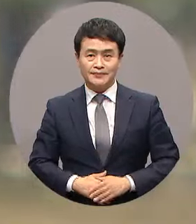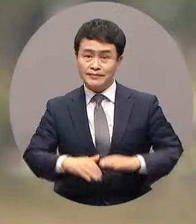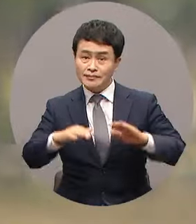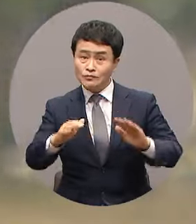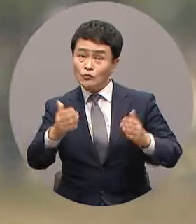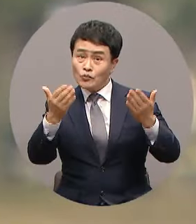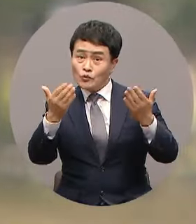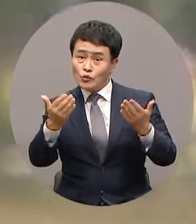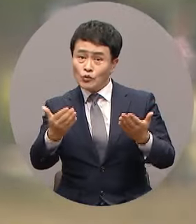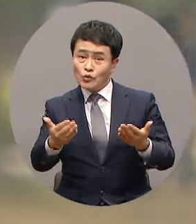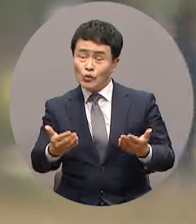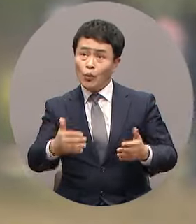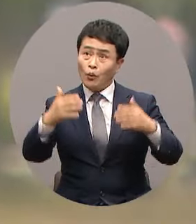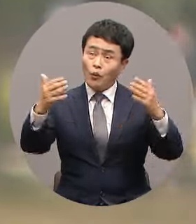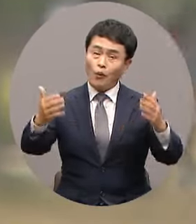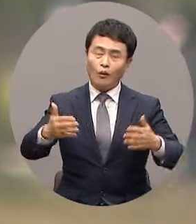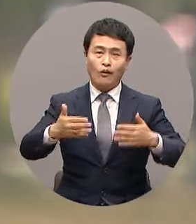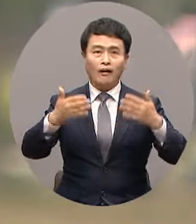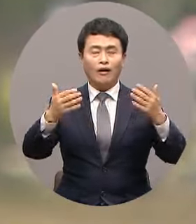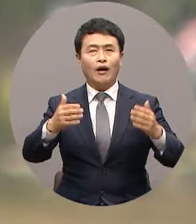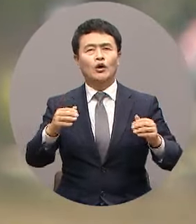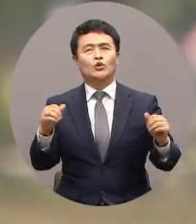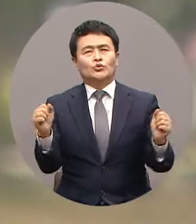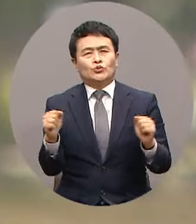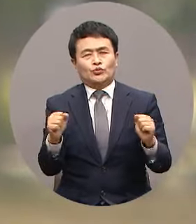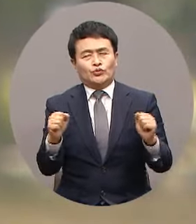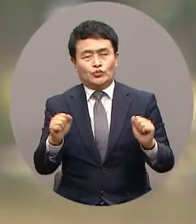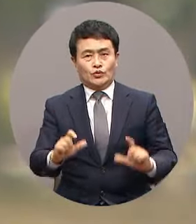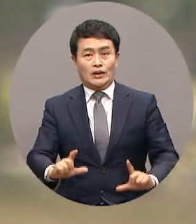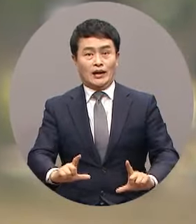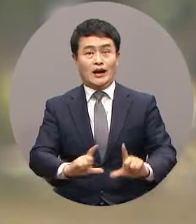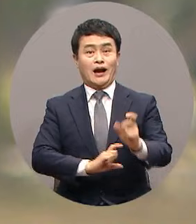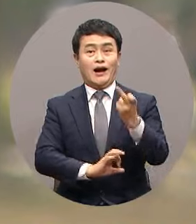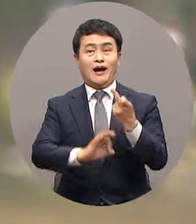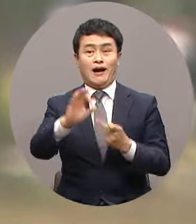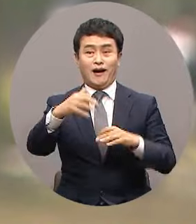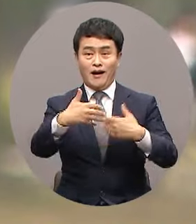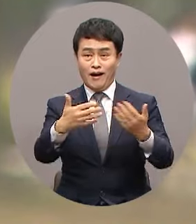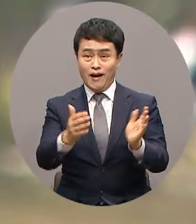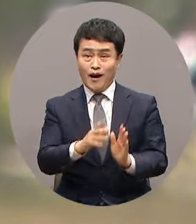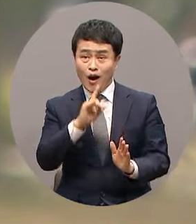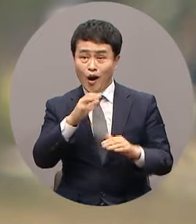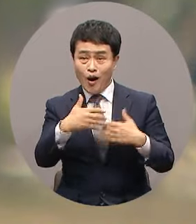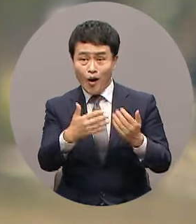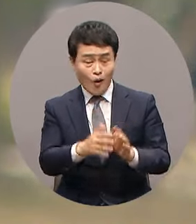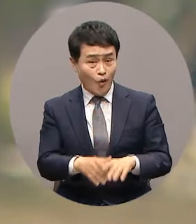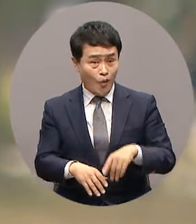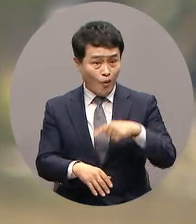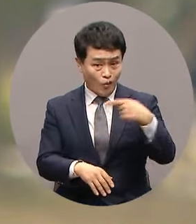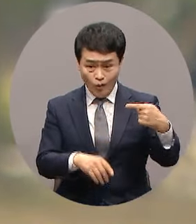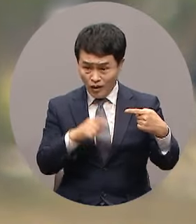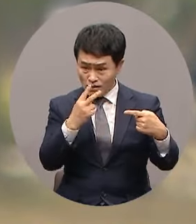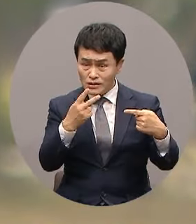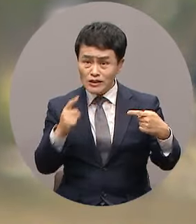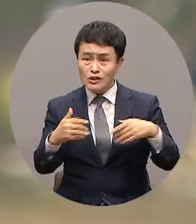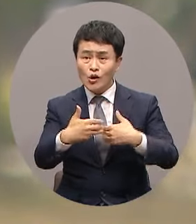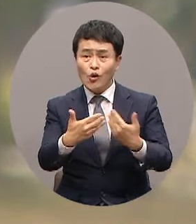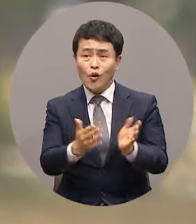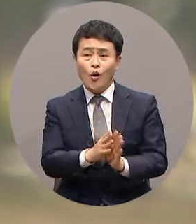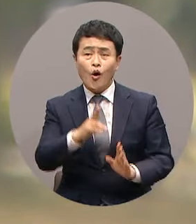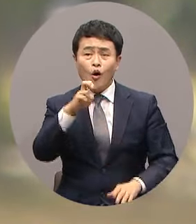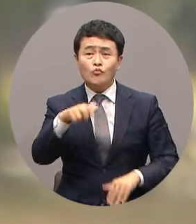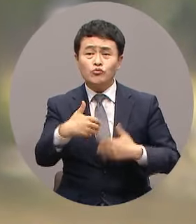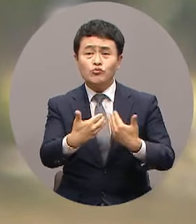휴일은 오늘은 올가 들어서 가장 차가운 아침이었습니다 설악산의 최저 기온이 영하 2.1도 무주 설전 봉이